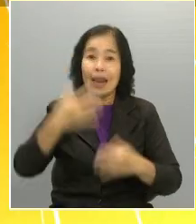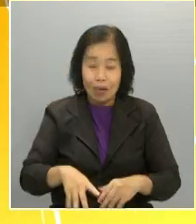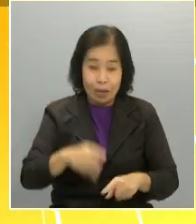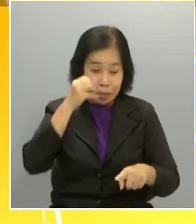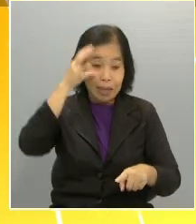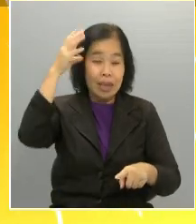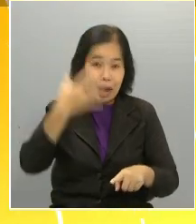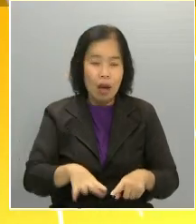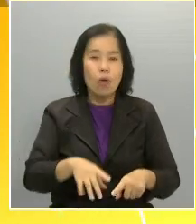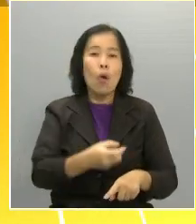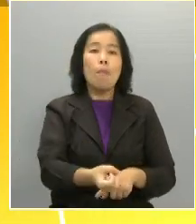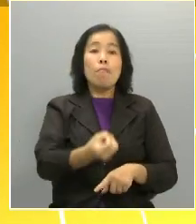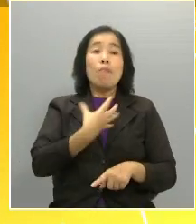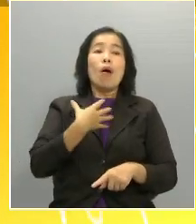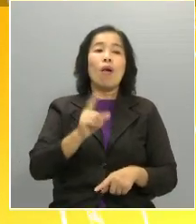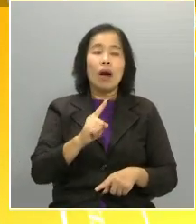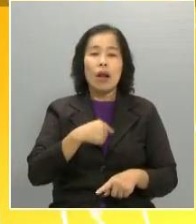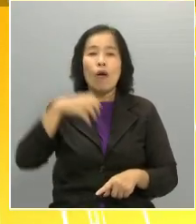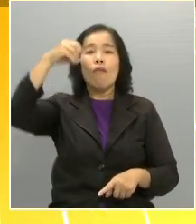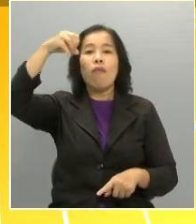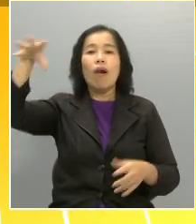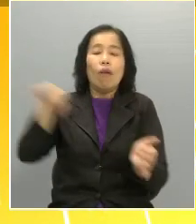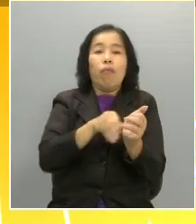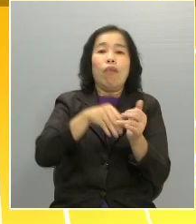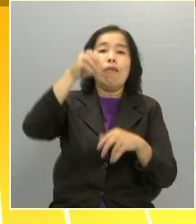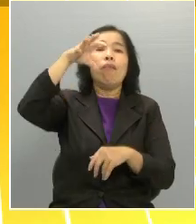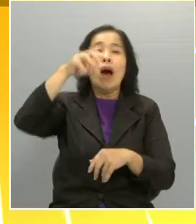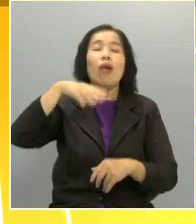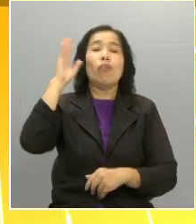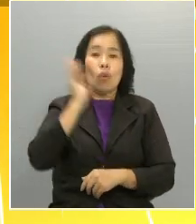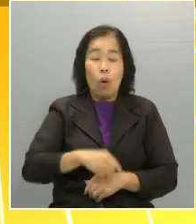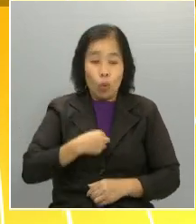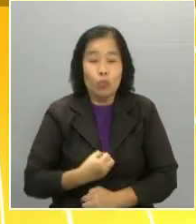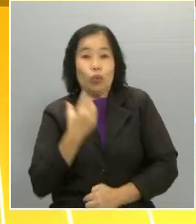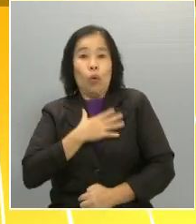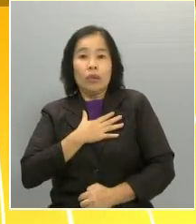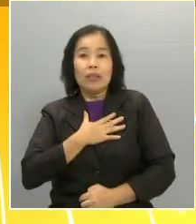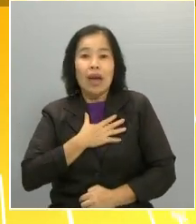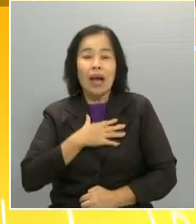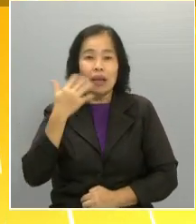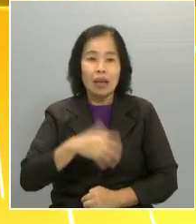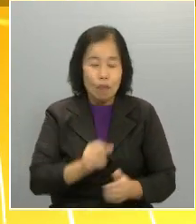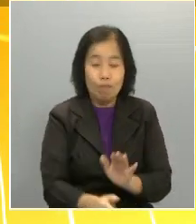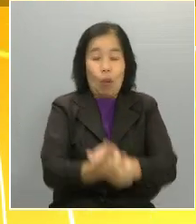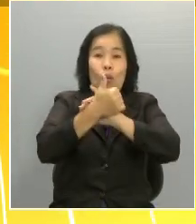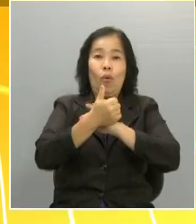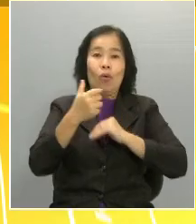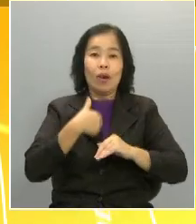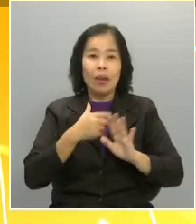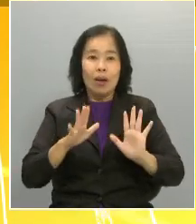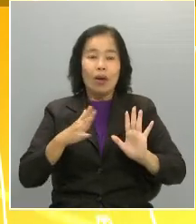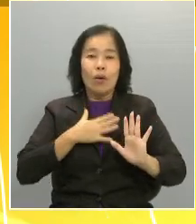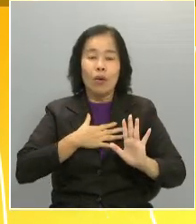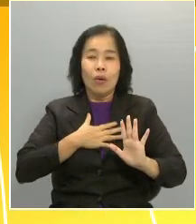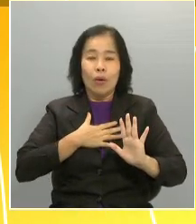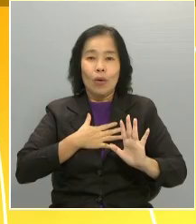น้องบอกว่าหนูโดนไฟดูดตอนนั้นเขาบอกว่าเขาเองเนี่ยตกใจเลยนะคะดีดตัวขึ้นมาเลยขำตัวเองไม่หายเลย